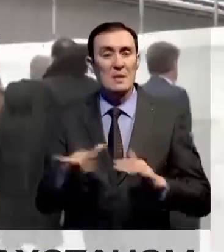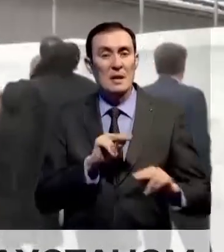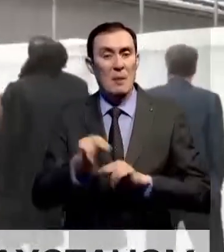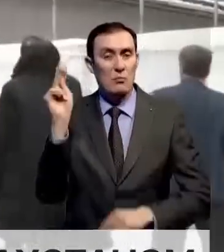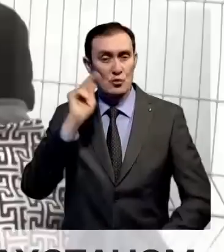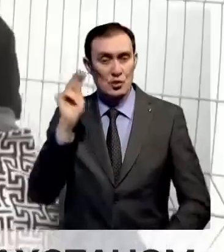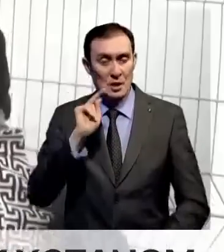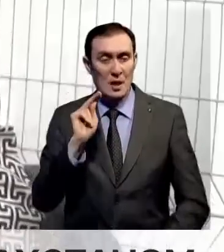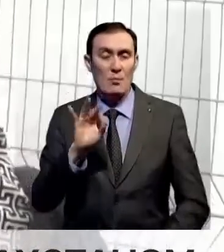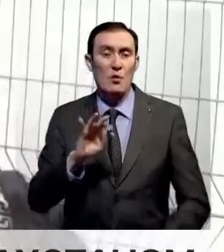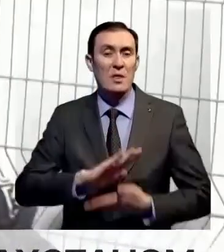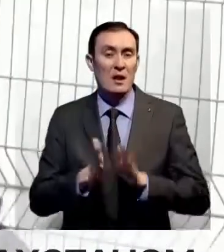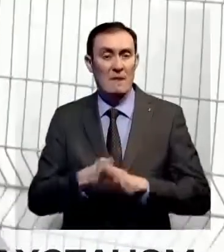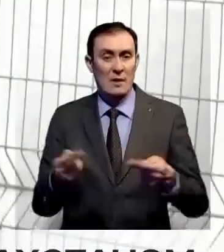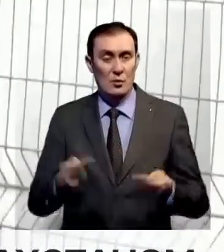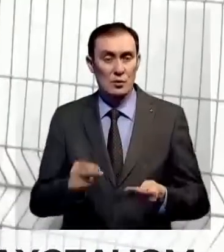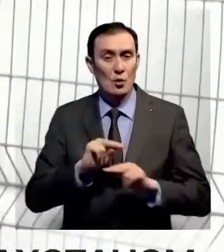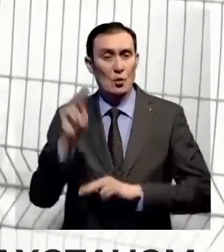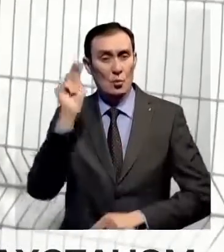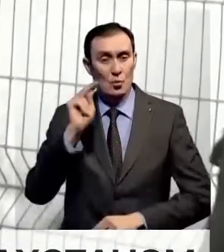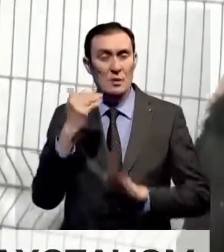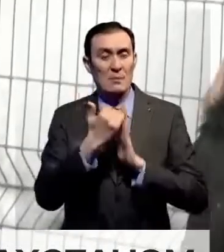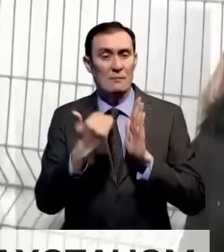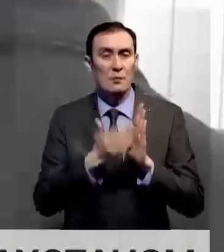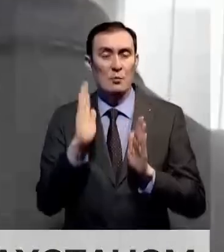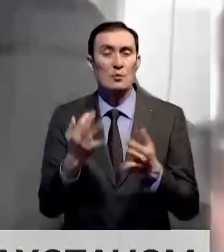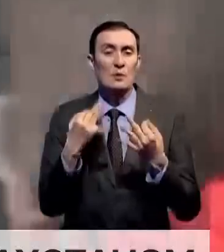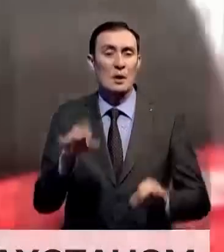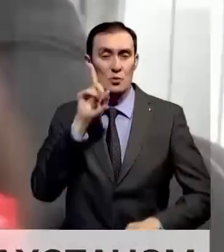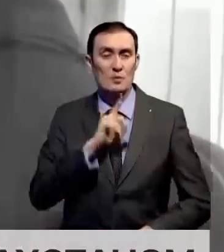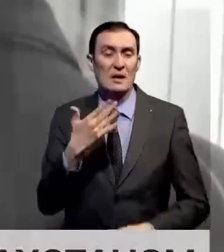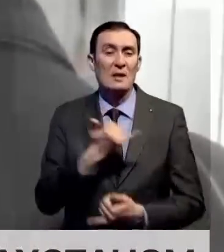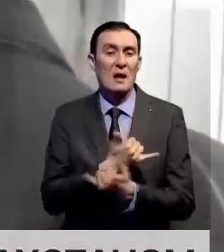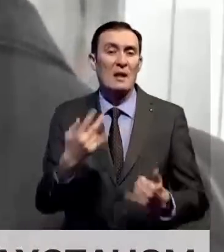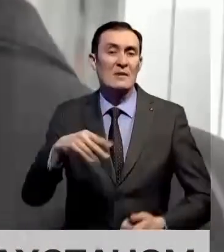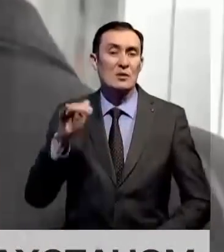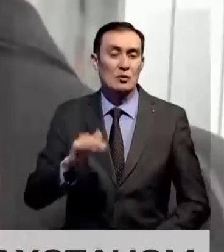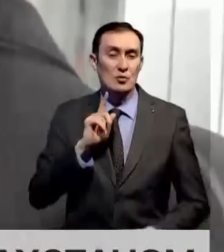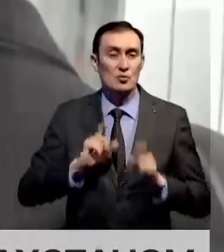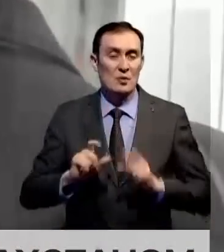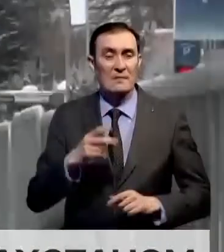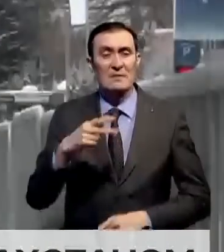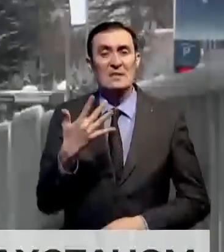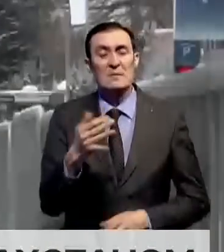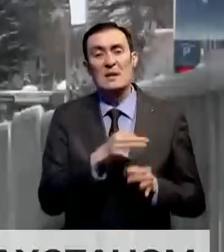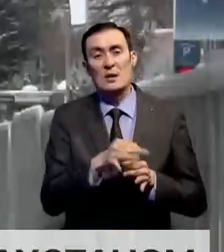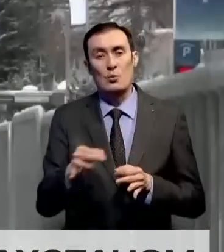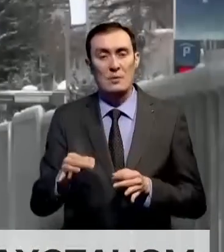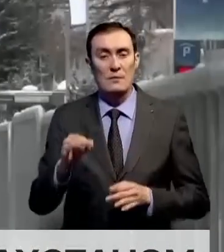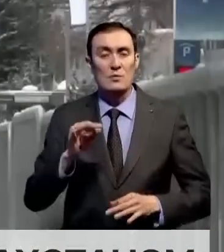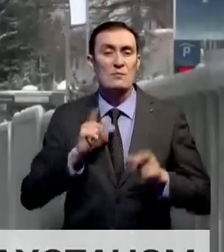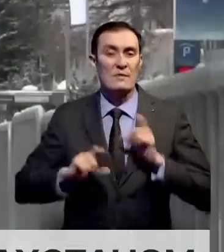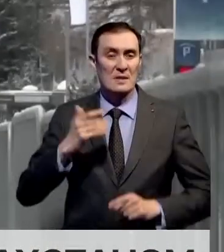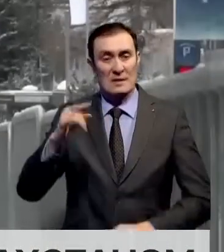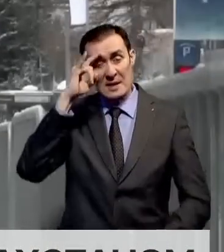методам обучения. Согласно договоренностям, курсы на платформе будут доступны для 20 тысяч студентов из 25